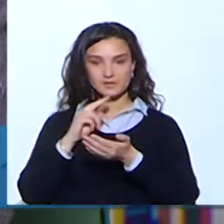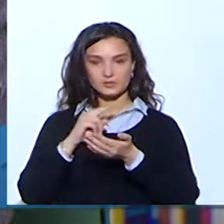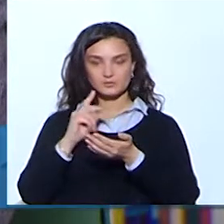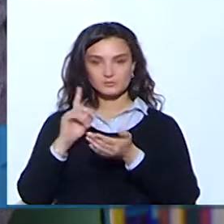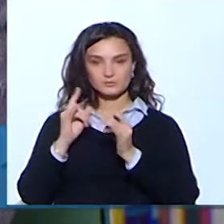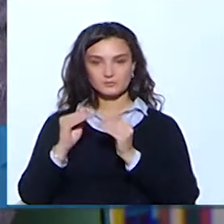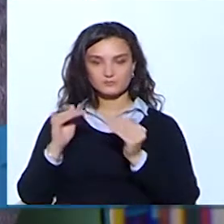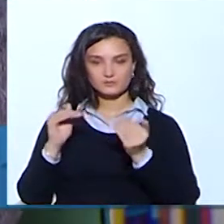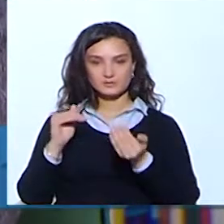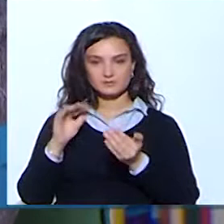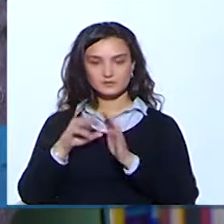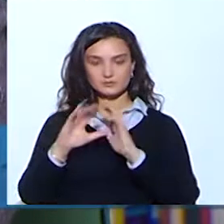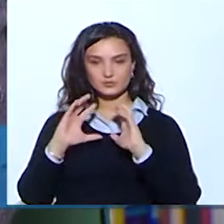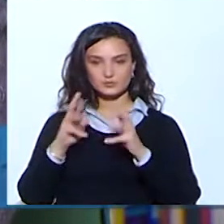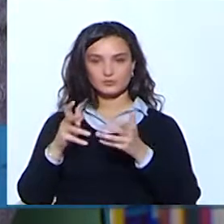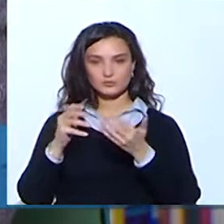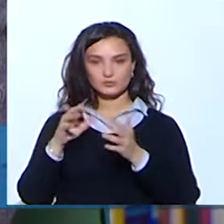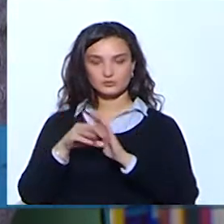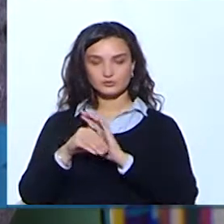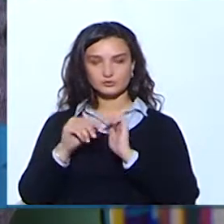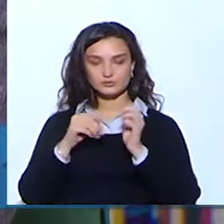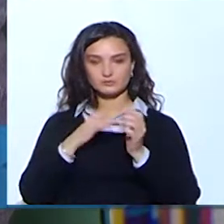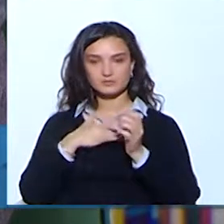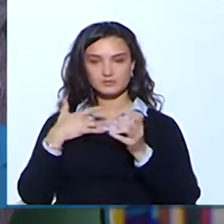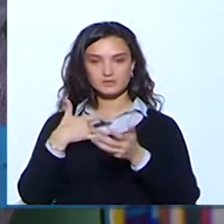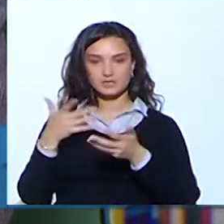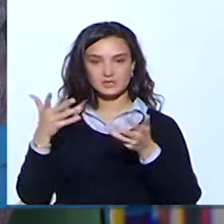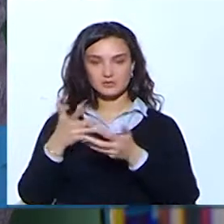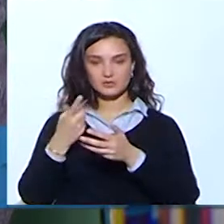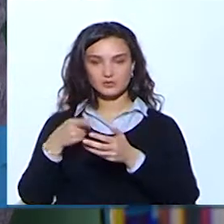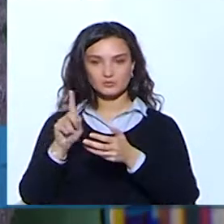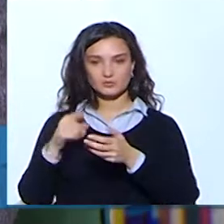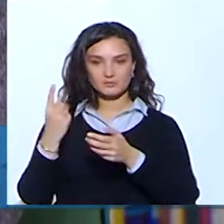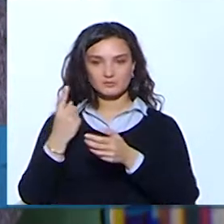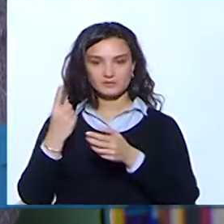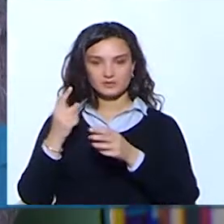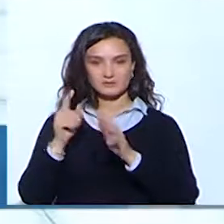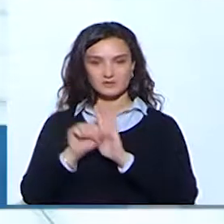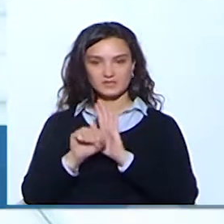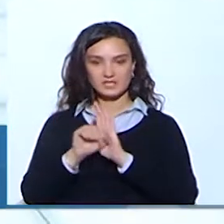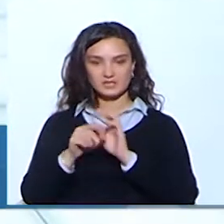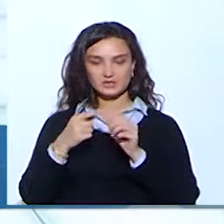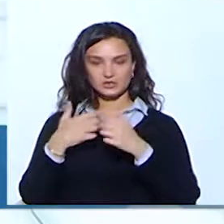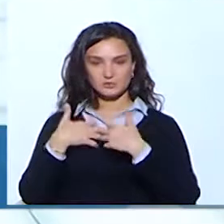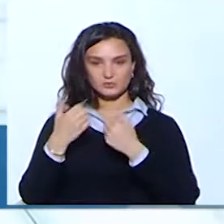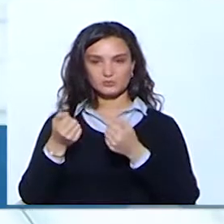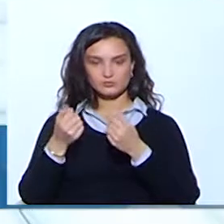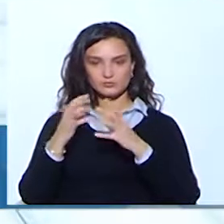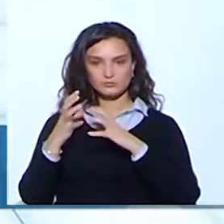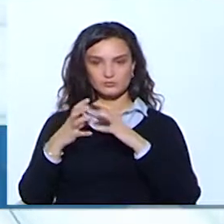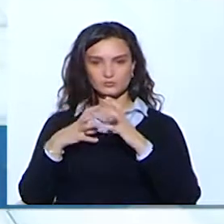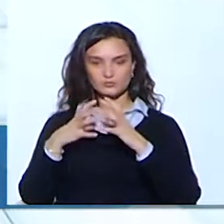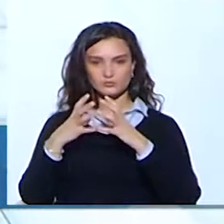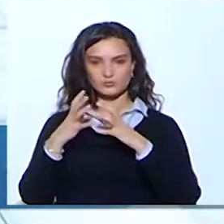რომ ბავშვებისთვის მსოფლიოს მასშტაბით ფილტვების ანთება არის ნომერ პირველი მკვლელი. ეს ეძახის ჯანმრთელობის მსოფლიო